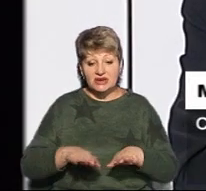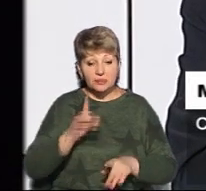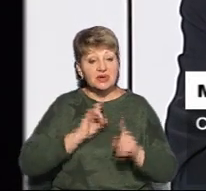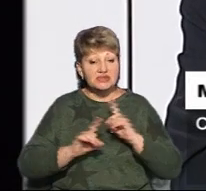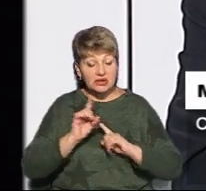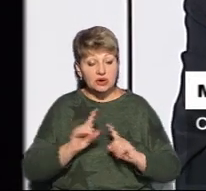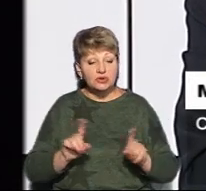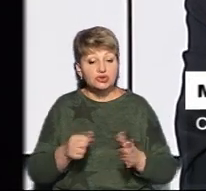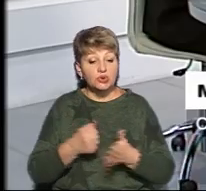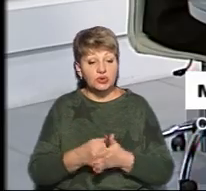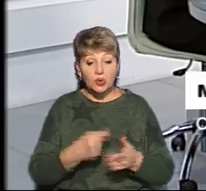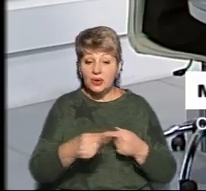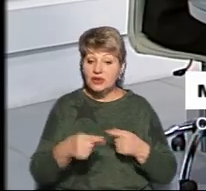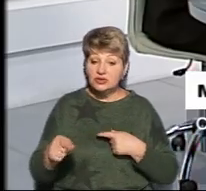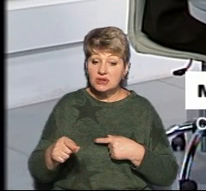щодо інших.